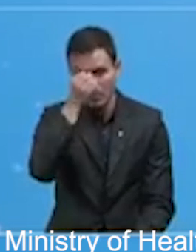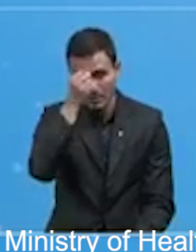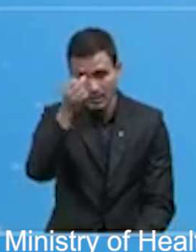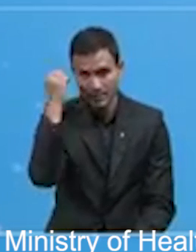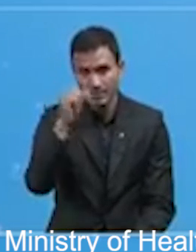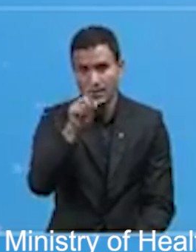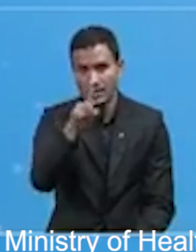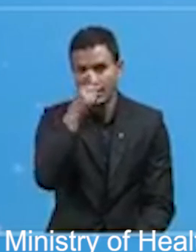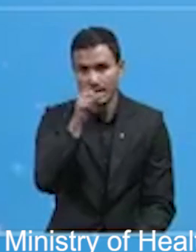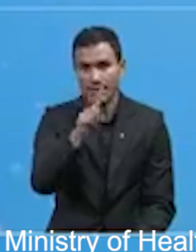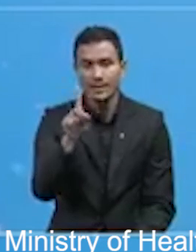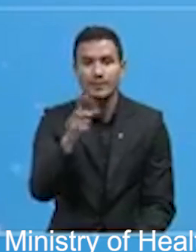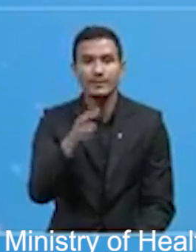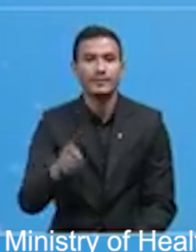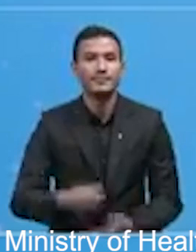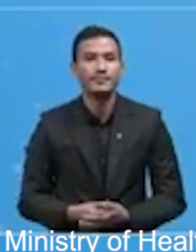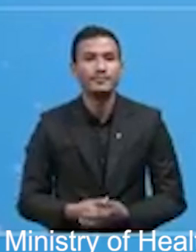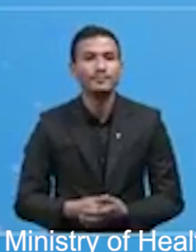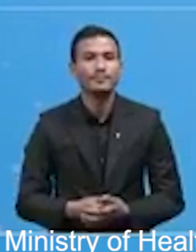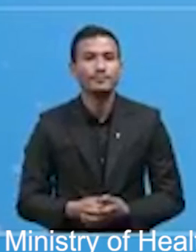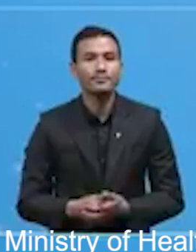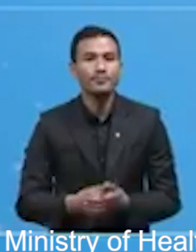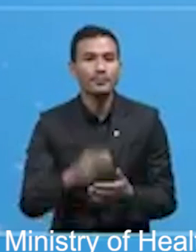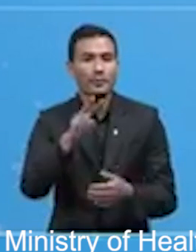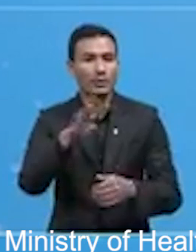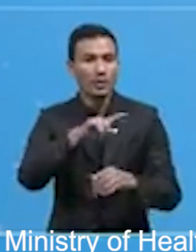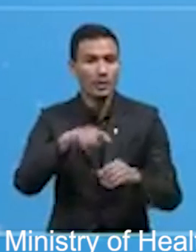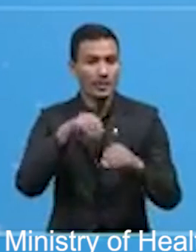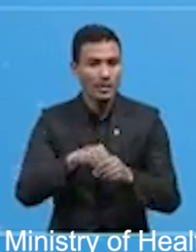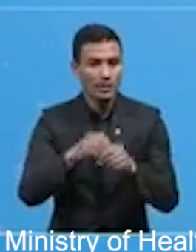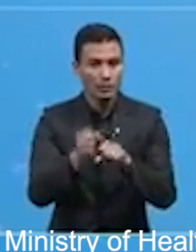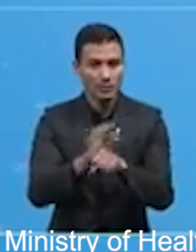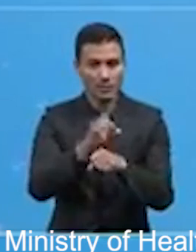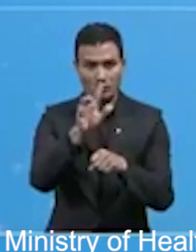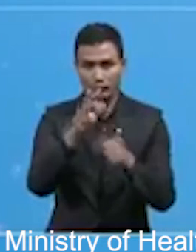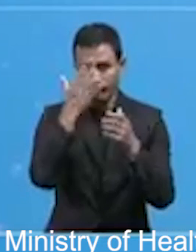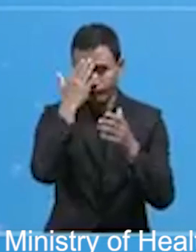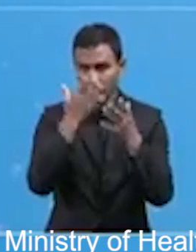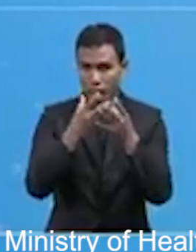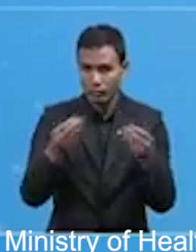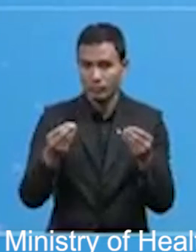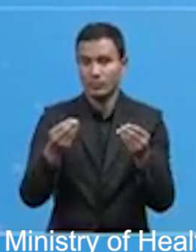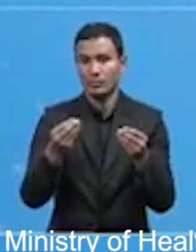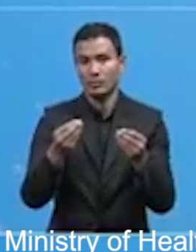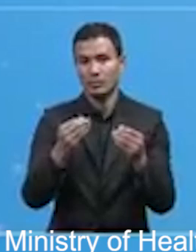सुदूरपश्चिम प्रदेशमा 111 जना हुनुहुन्छ। गत 24 घन्टामा COVID-19 संक्रमण मुक्त